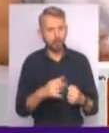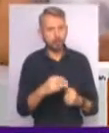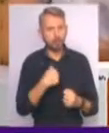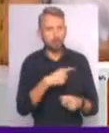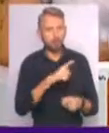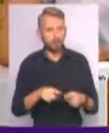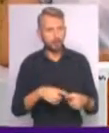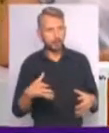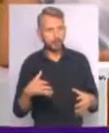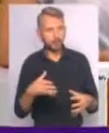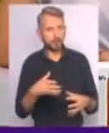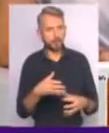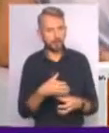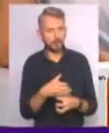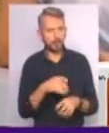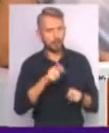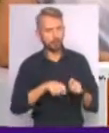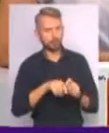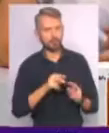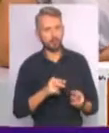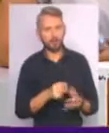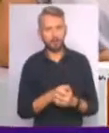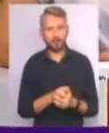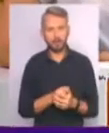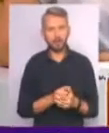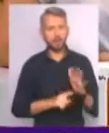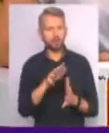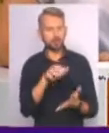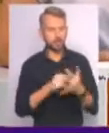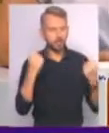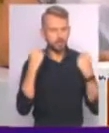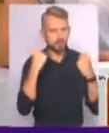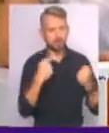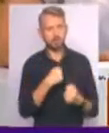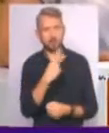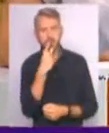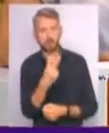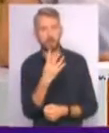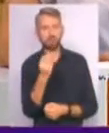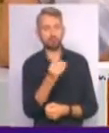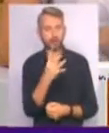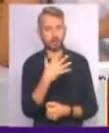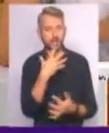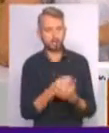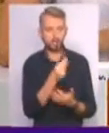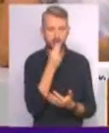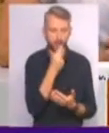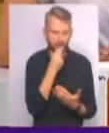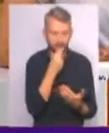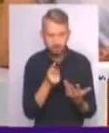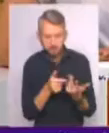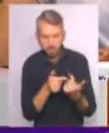все подчинила контролю, да? Тобто я ви стала вважає... заниматься спортом. Я посмотрела еще раз на свое питание, что-то